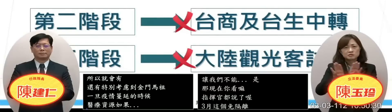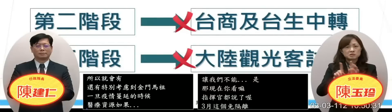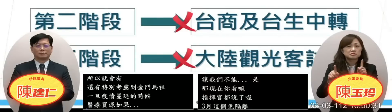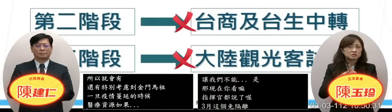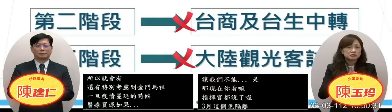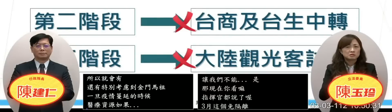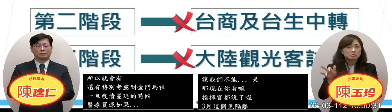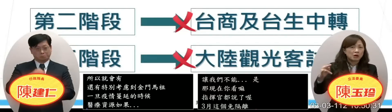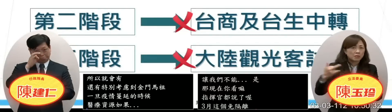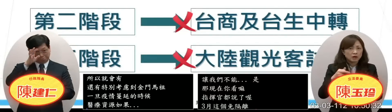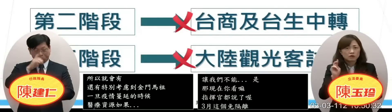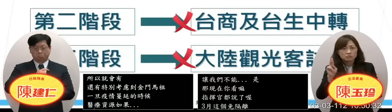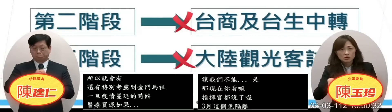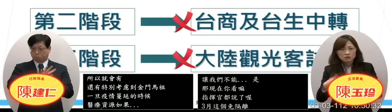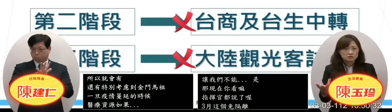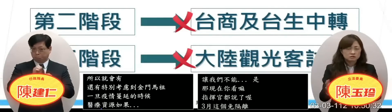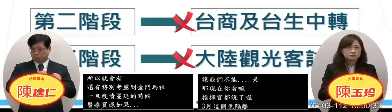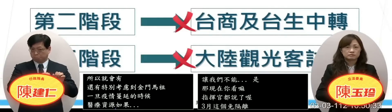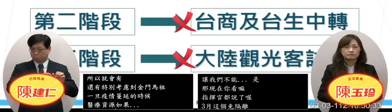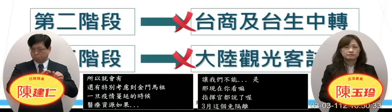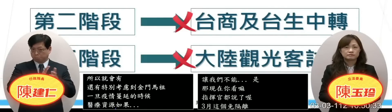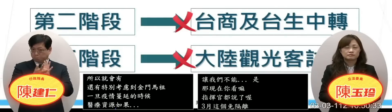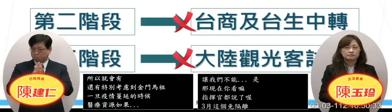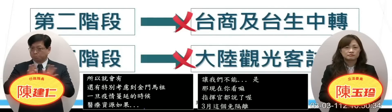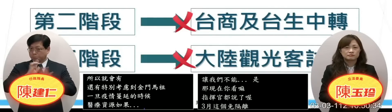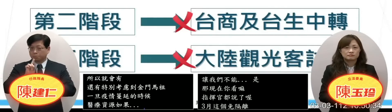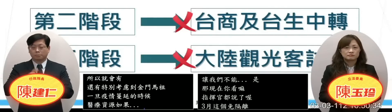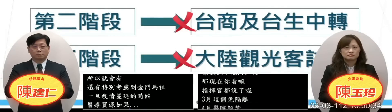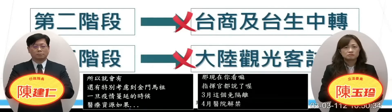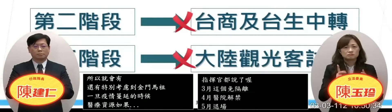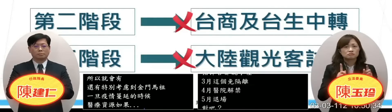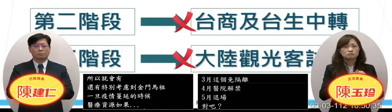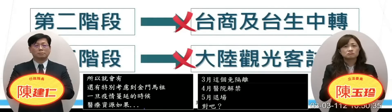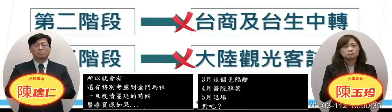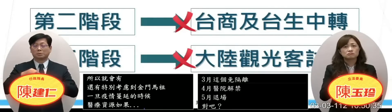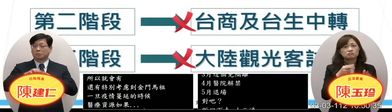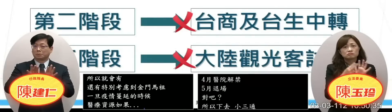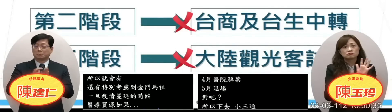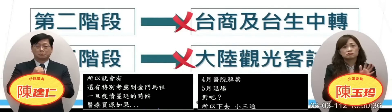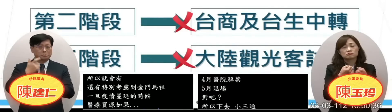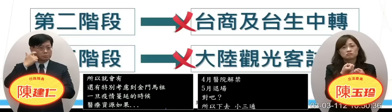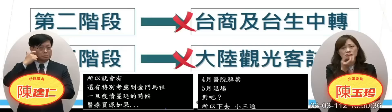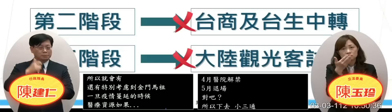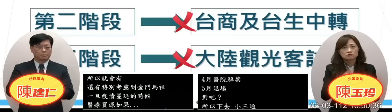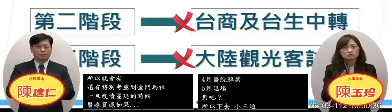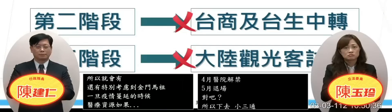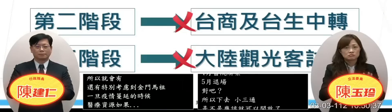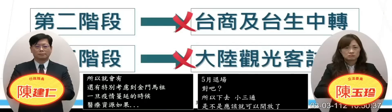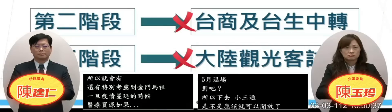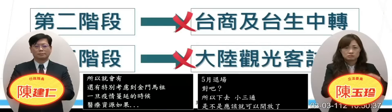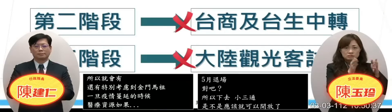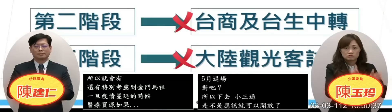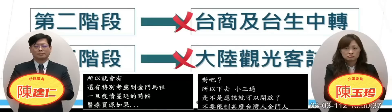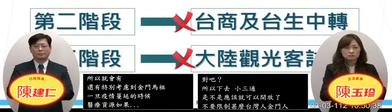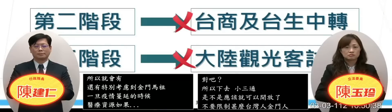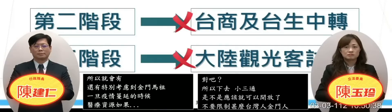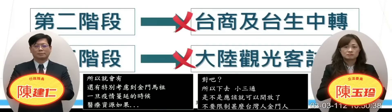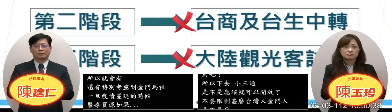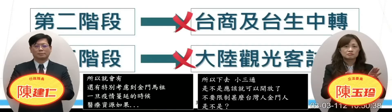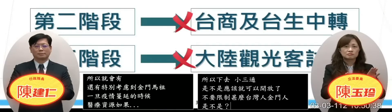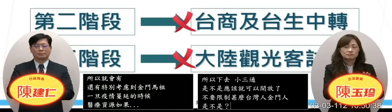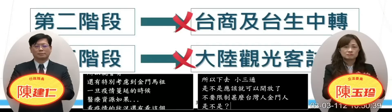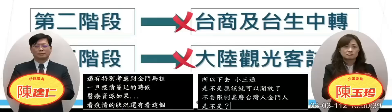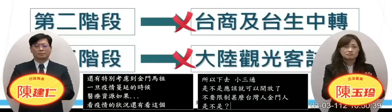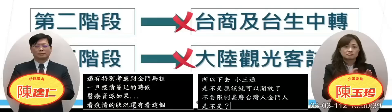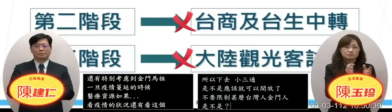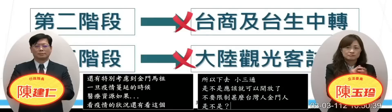不是？ 看疫情的状况，还有看这一个。 不要，指挥中心都说了、 啊， 现在第一阶段嘛，哈，金马乡亲及陆配，第二